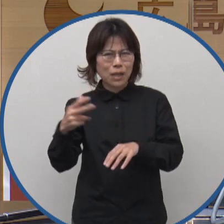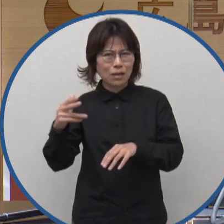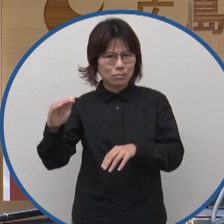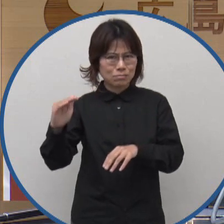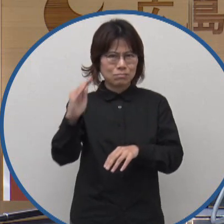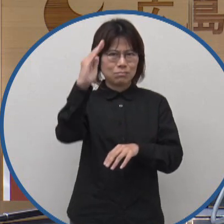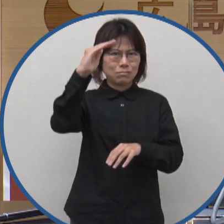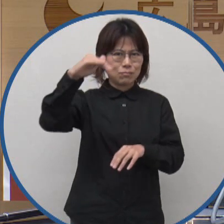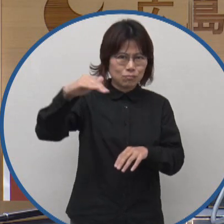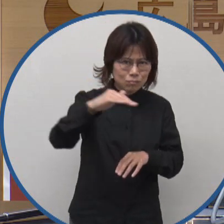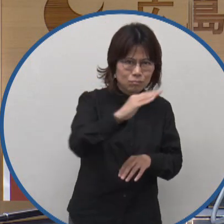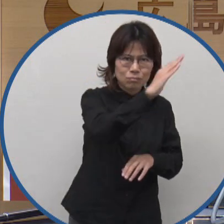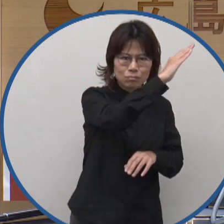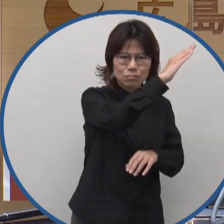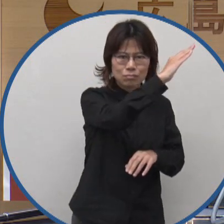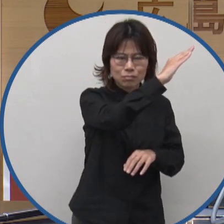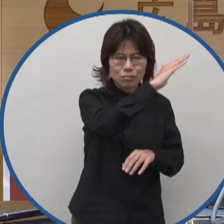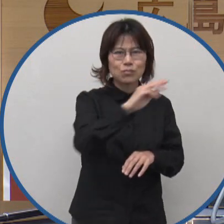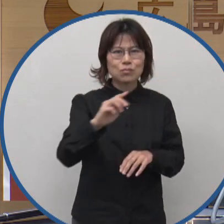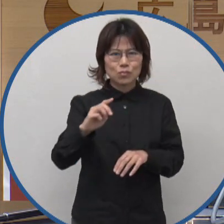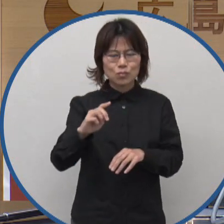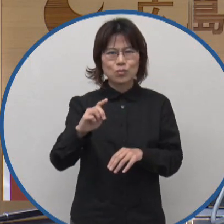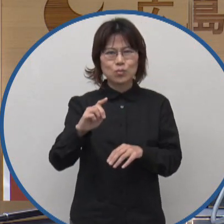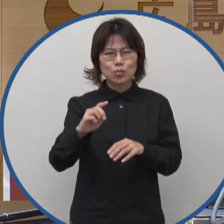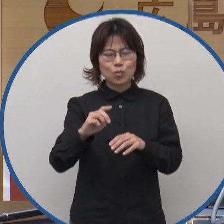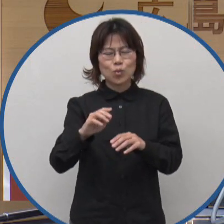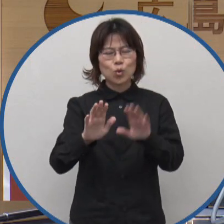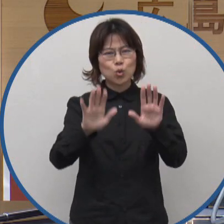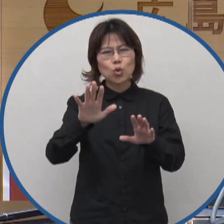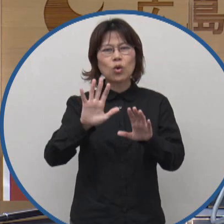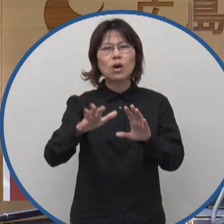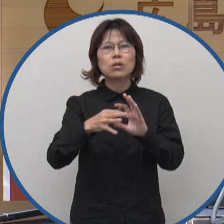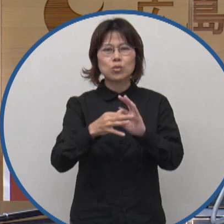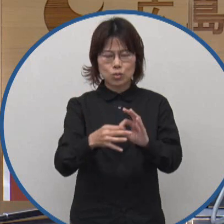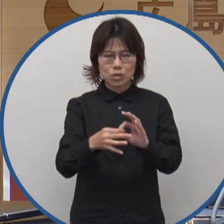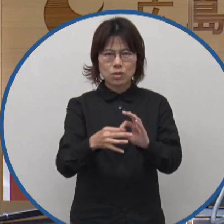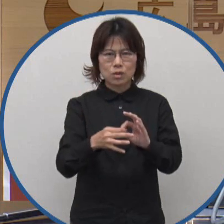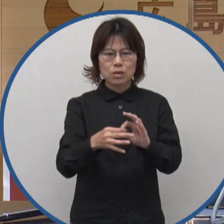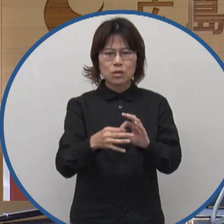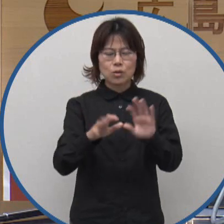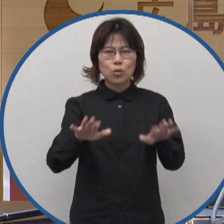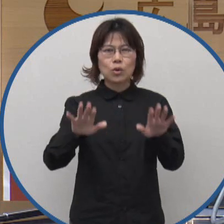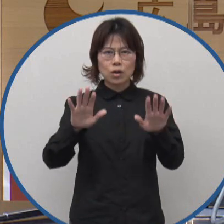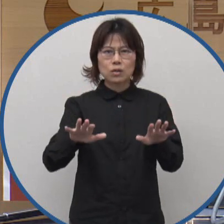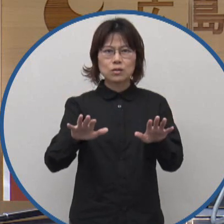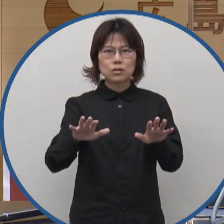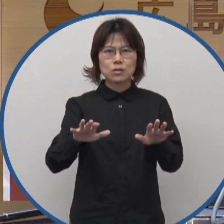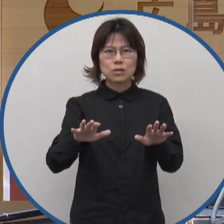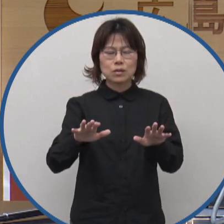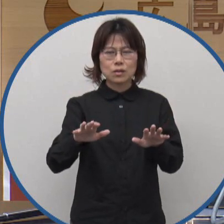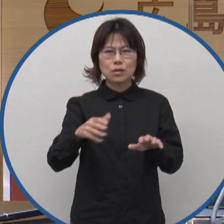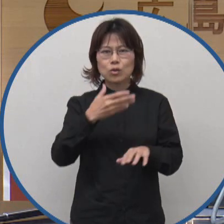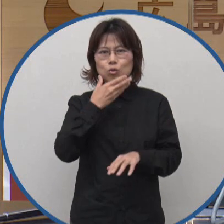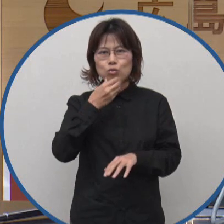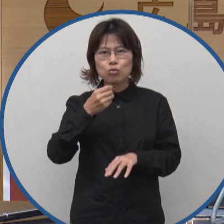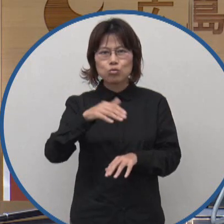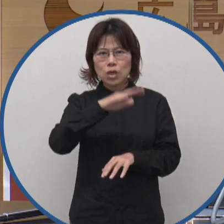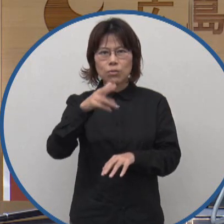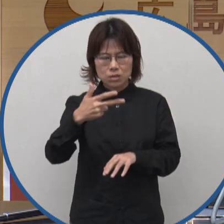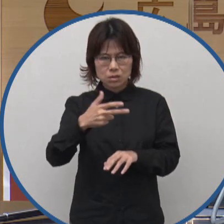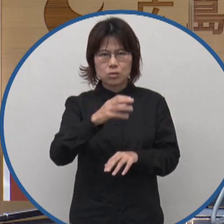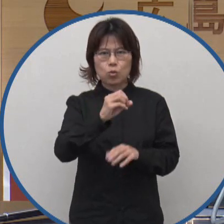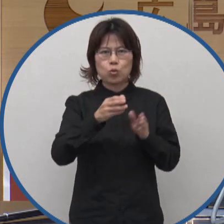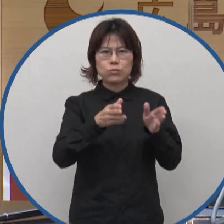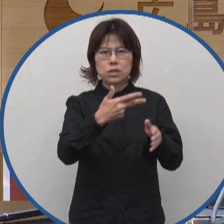ますし、でそれで15も超えてきたということがあるので、今回、まあ、指定をしたということです